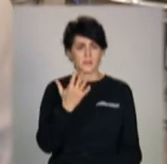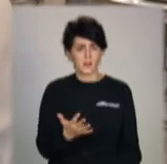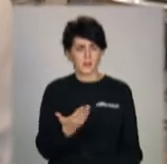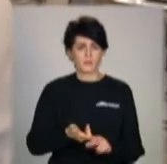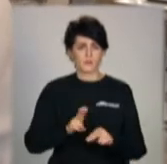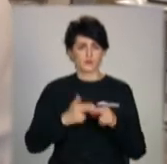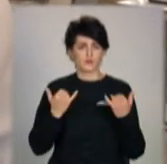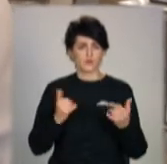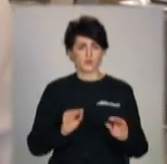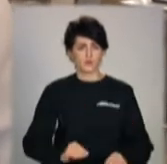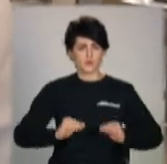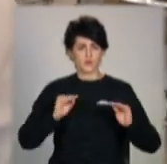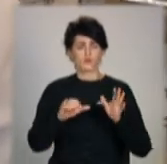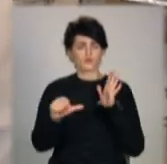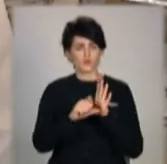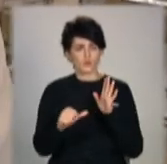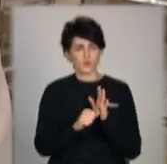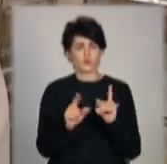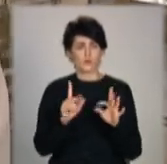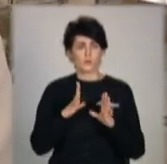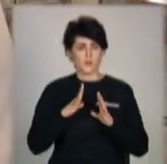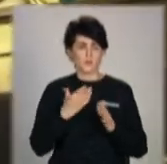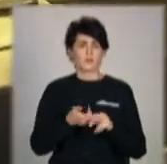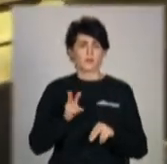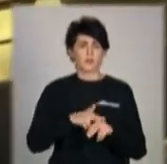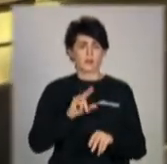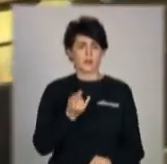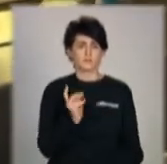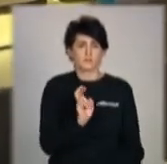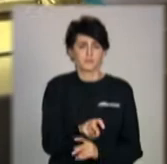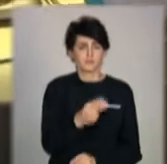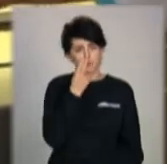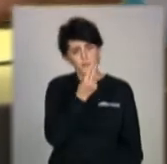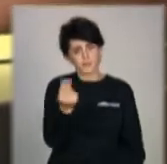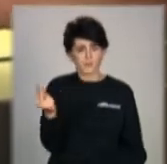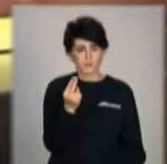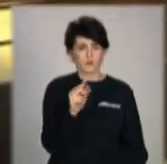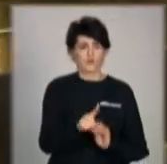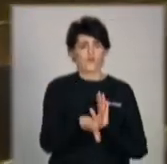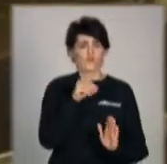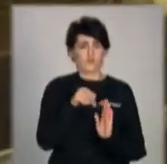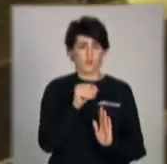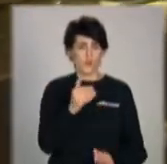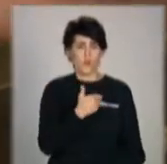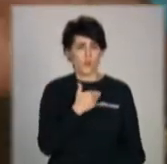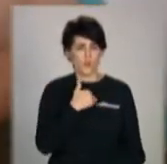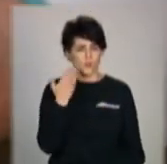35-й. Сейчас устанавливаем 6-й, чтобы ребенок пришел и посмотрел, и выбрал, что он хочет.